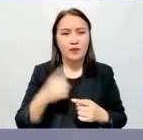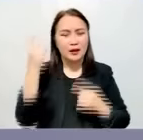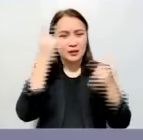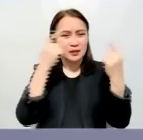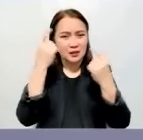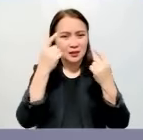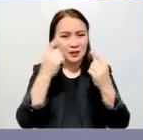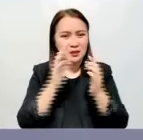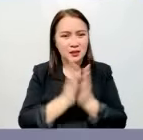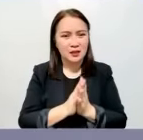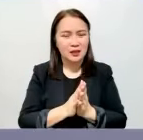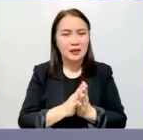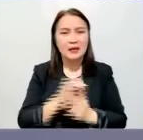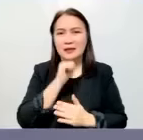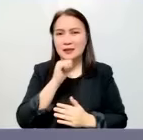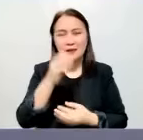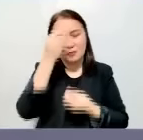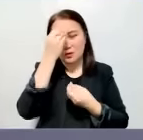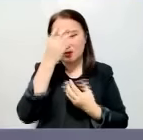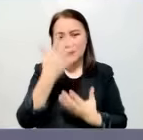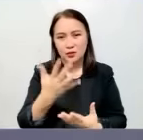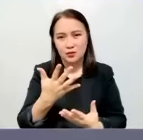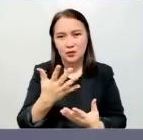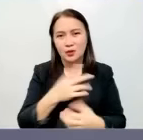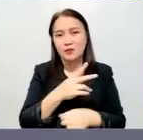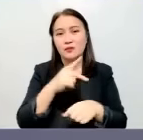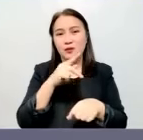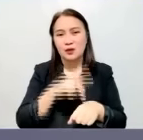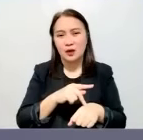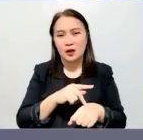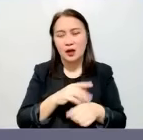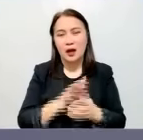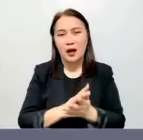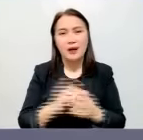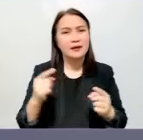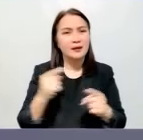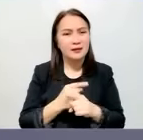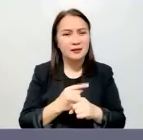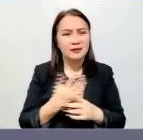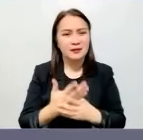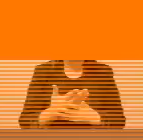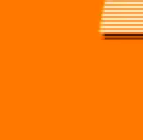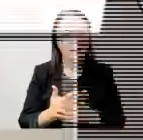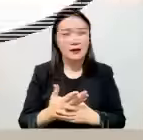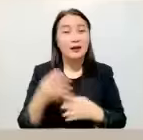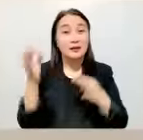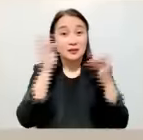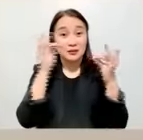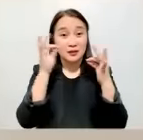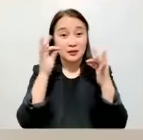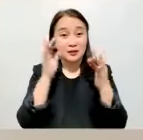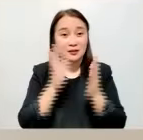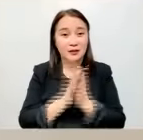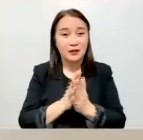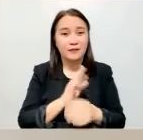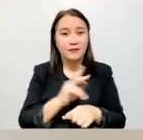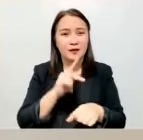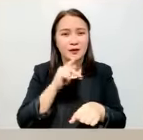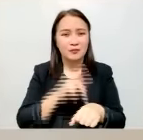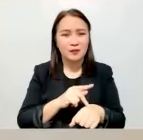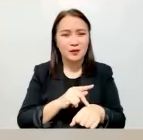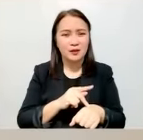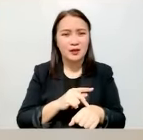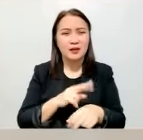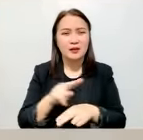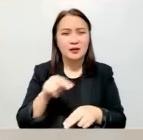hindi pagsunod ng bansa sa Organization's Code Against Performance-Enhancing Drugs. Ayon sa Philippine National Anti-Doping